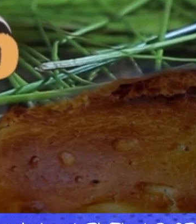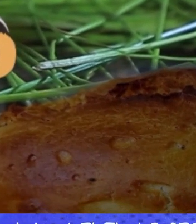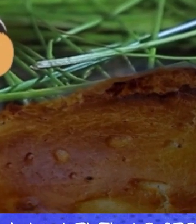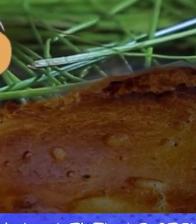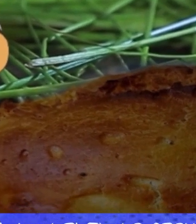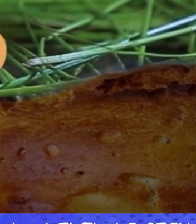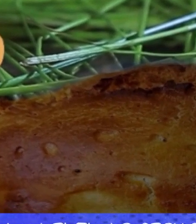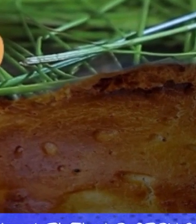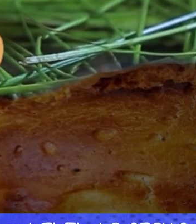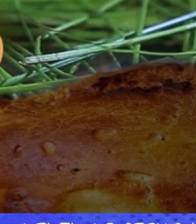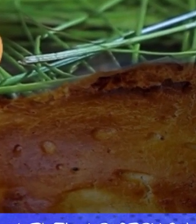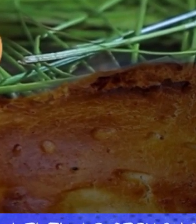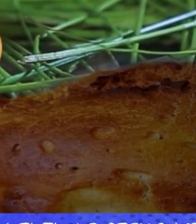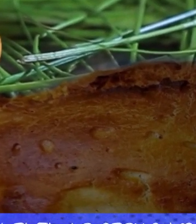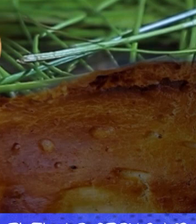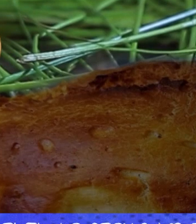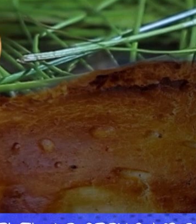ማርኮኛልና